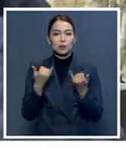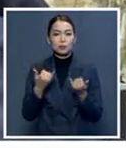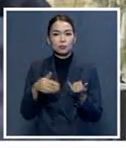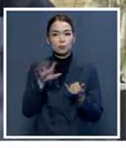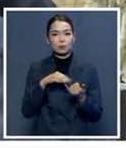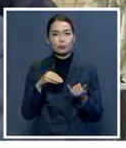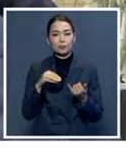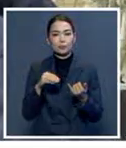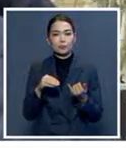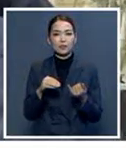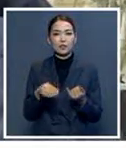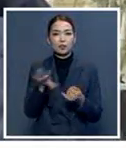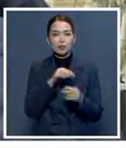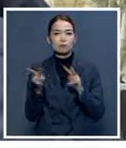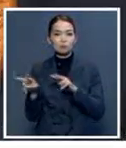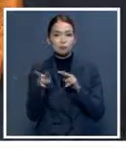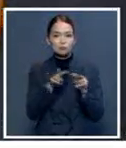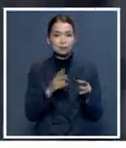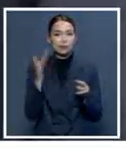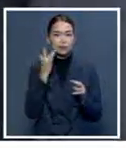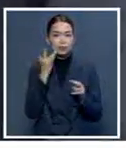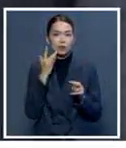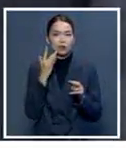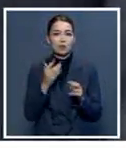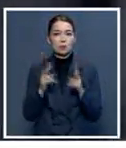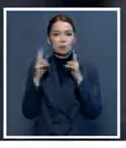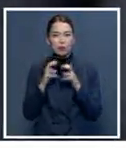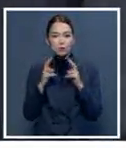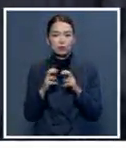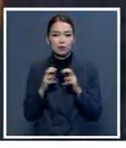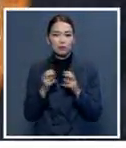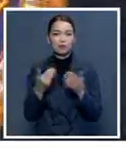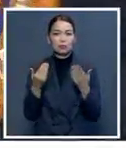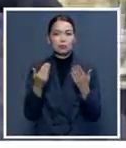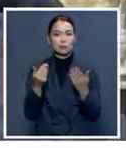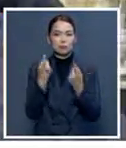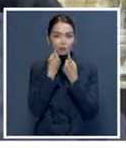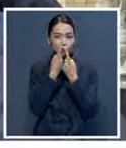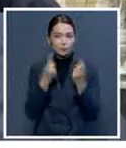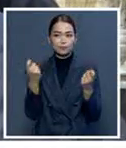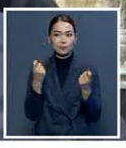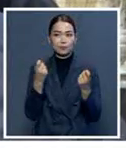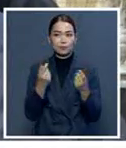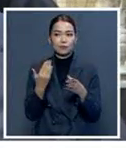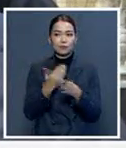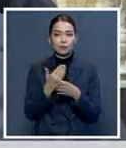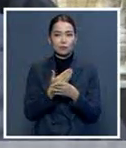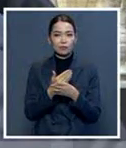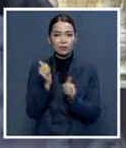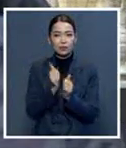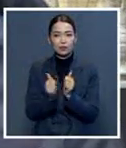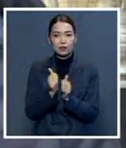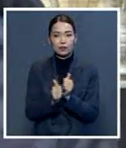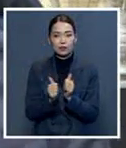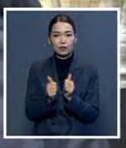ұшып маңайды байқап отырамыз. Облыс аумағымыздың оңтүстік жағын 50% қарсыз, өйткені біз күнделікті